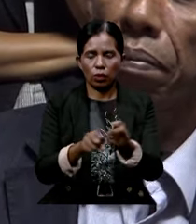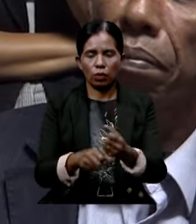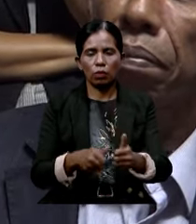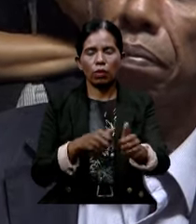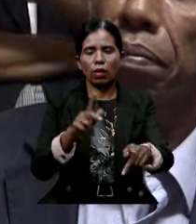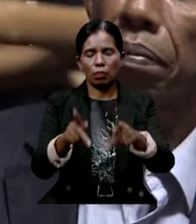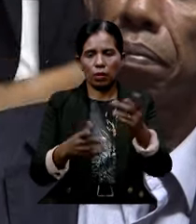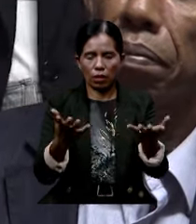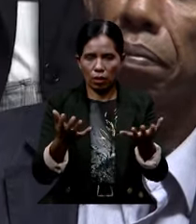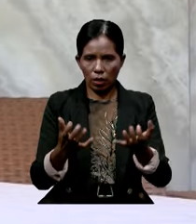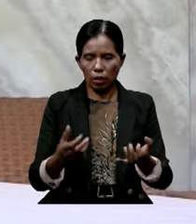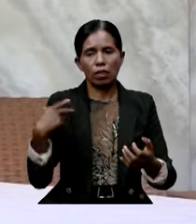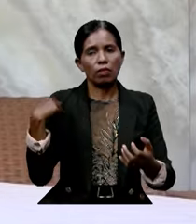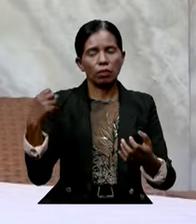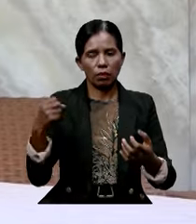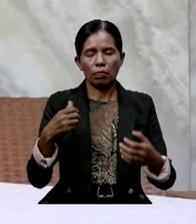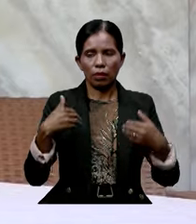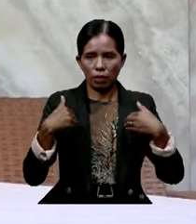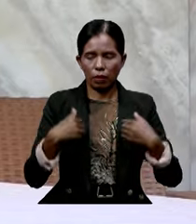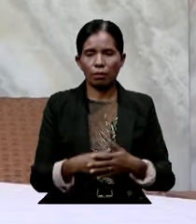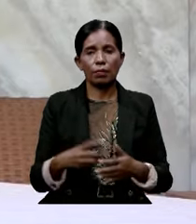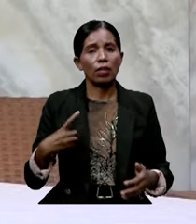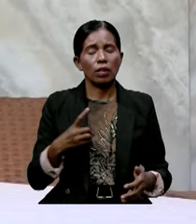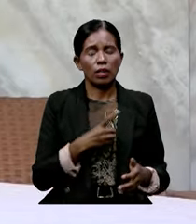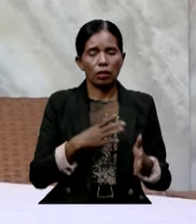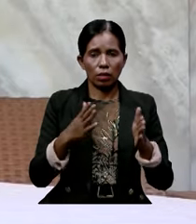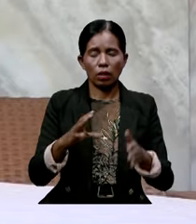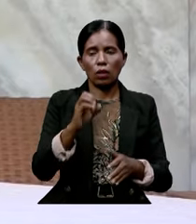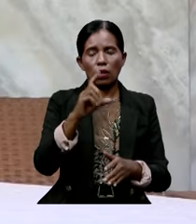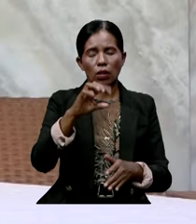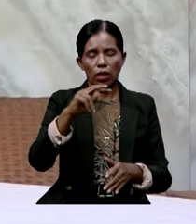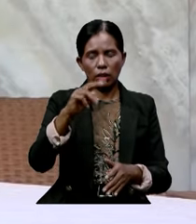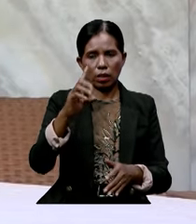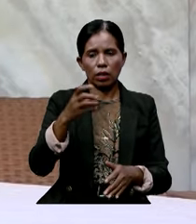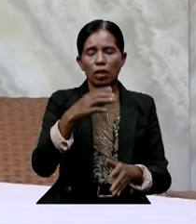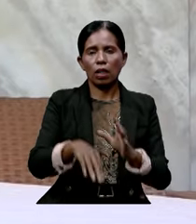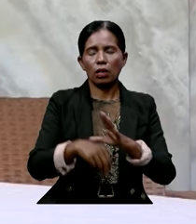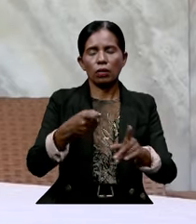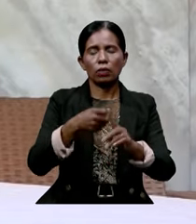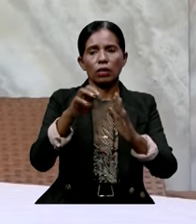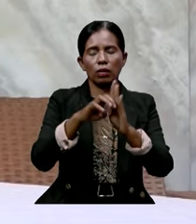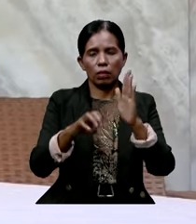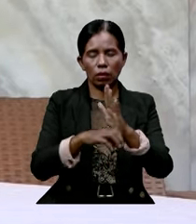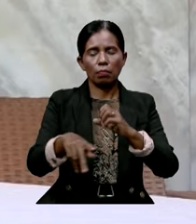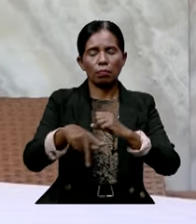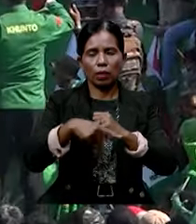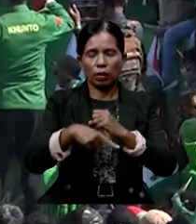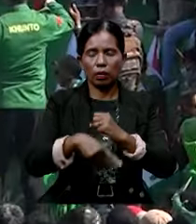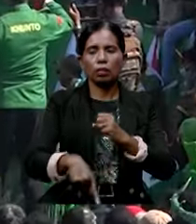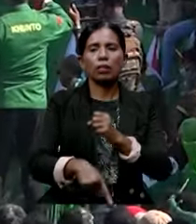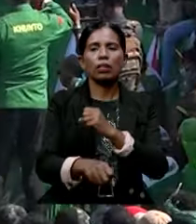konsiensa turne kebit ne dia. Antes ne deputada Olinda Guterres deklara sayona usia struktura partidu tinang hat liba mai be